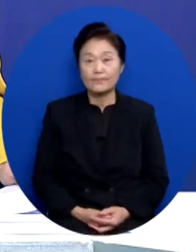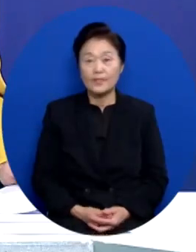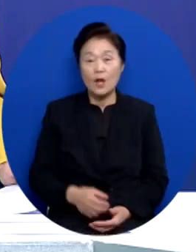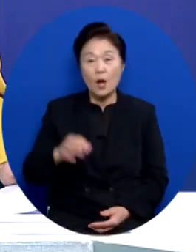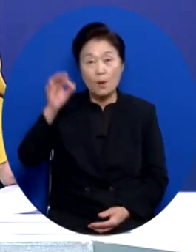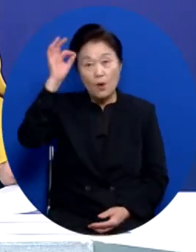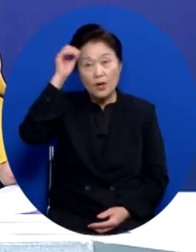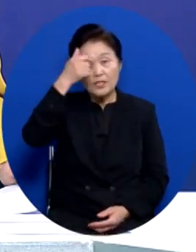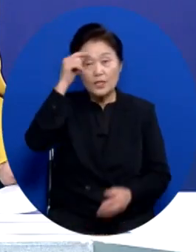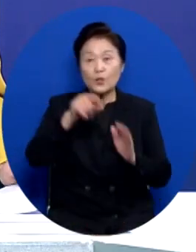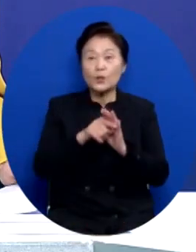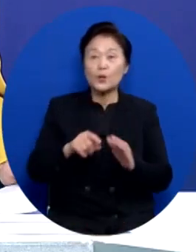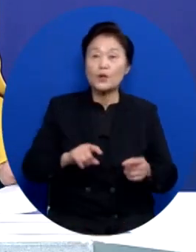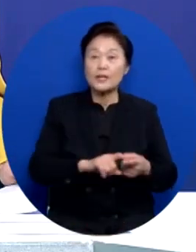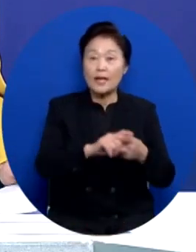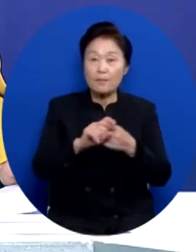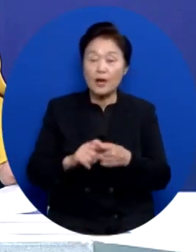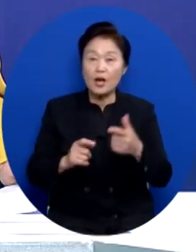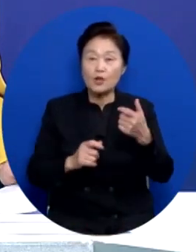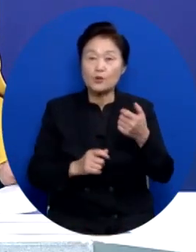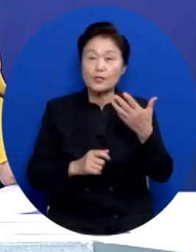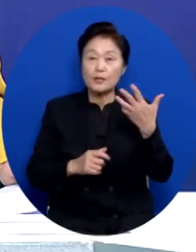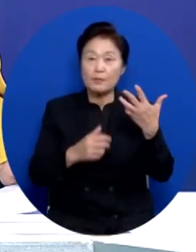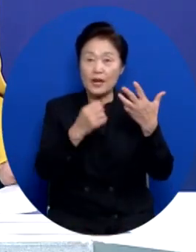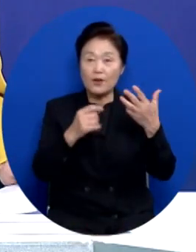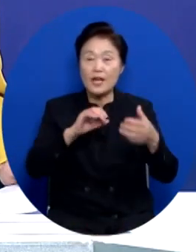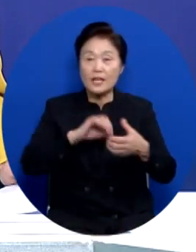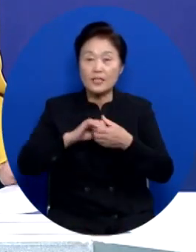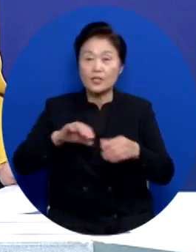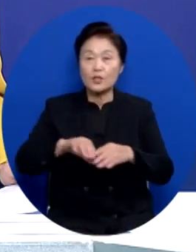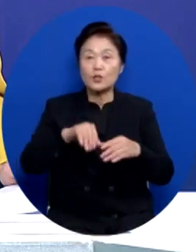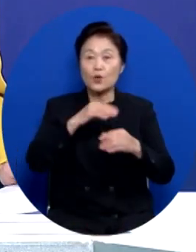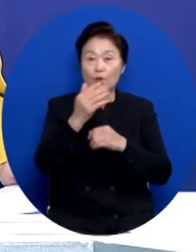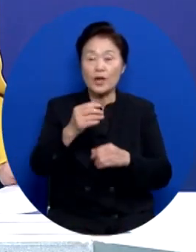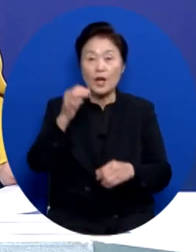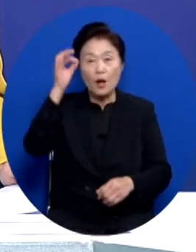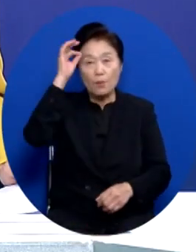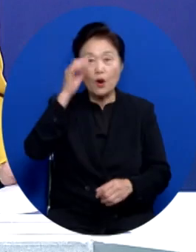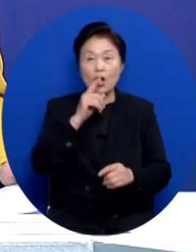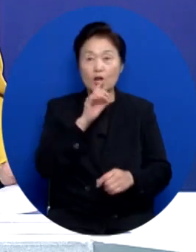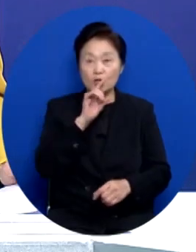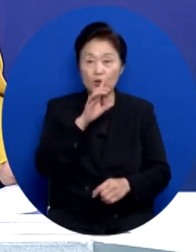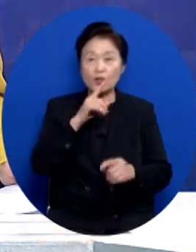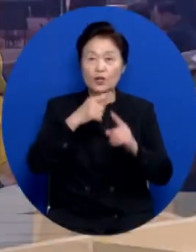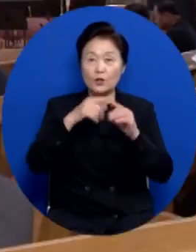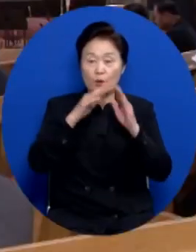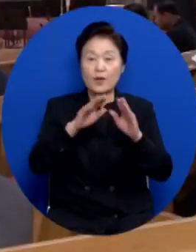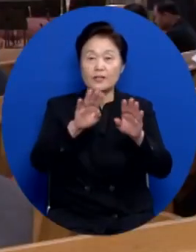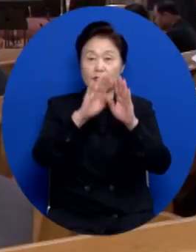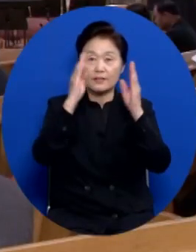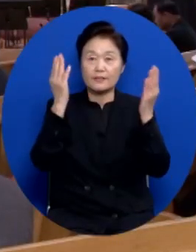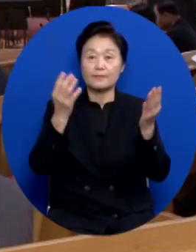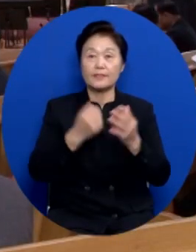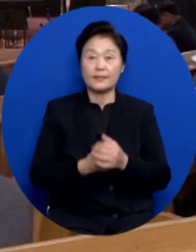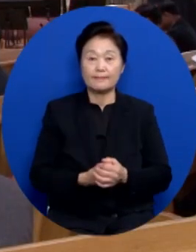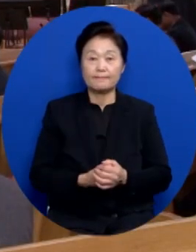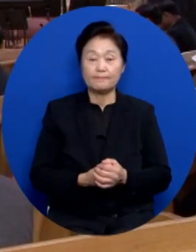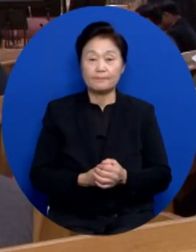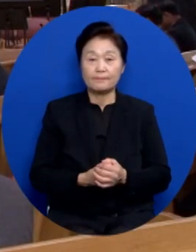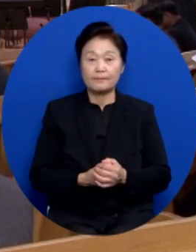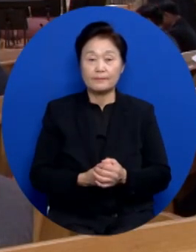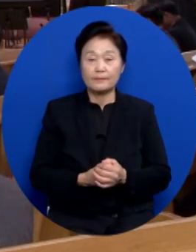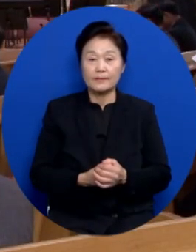포항시 기독교 연합회가 제 68회 정기총회를 포항중앙 교회에서 개최했습니다